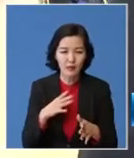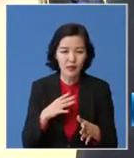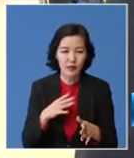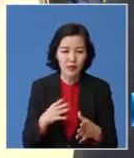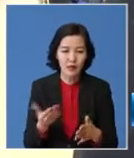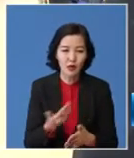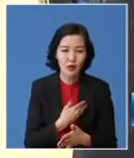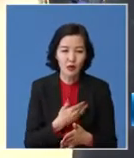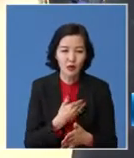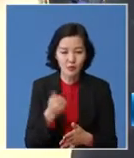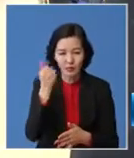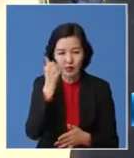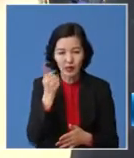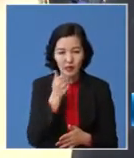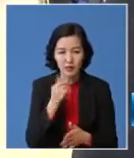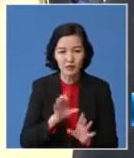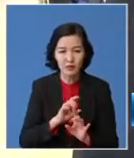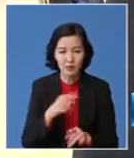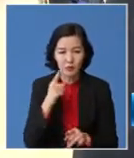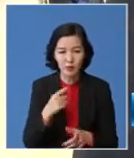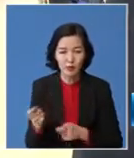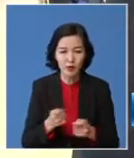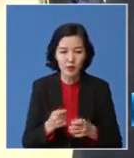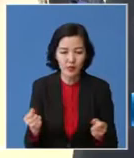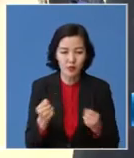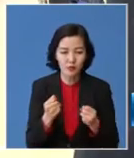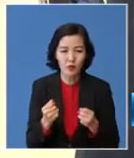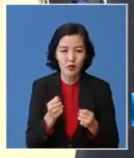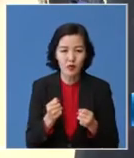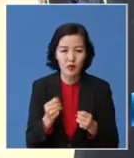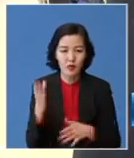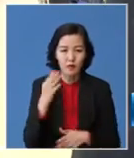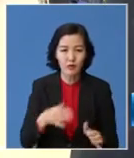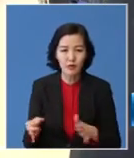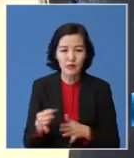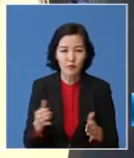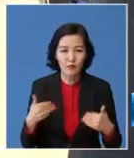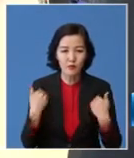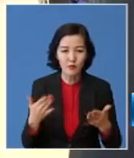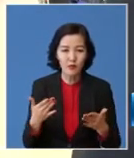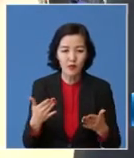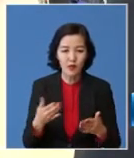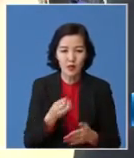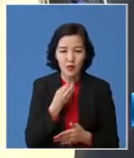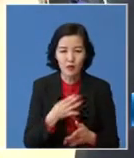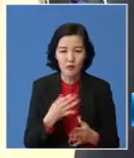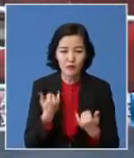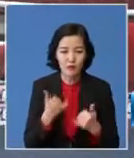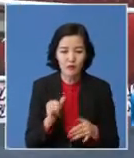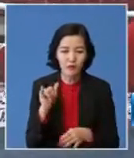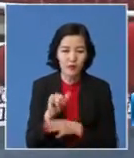отдельная благодарность хочу выразить управлению спорта Алматинской области за предоставленный прекрасный зал, за